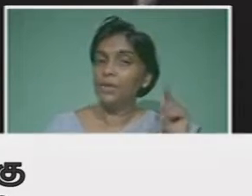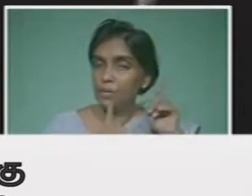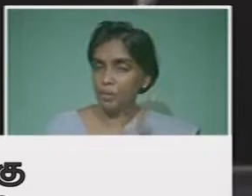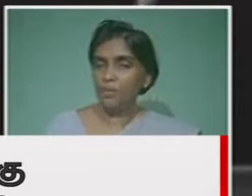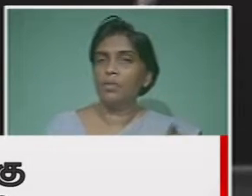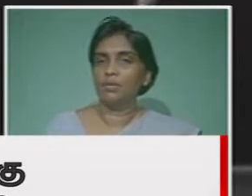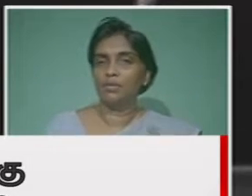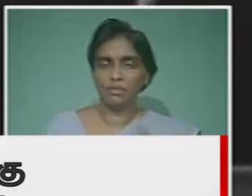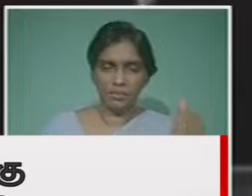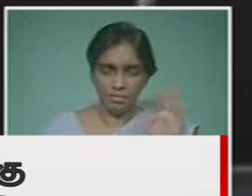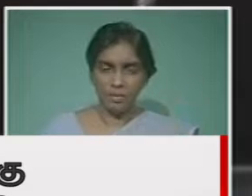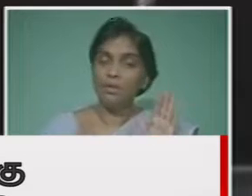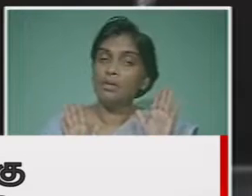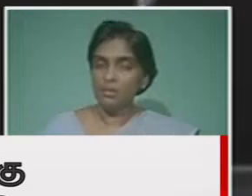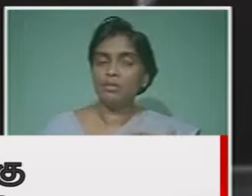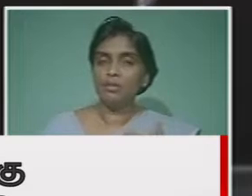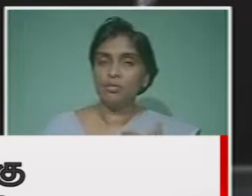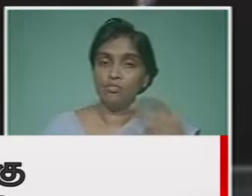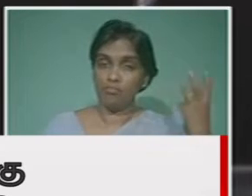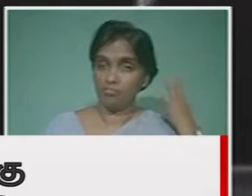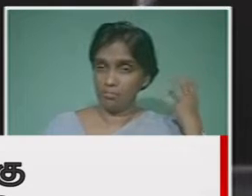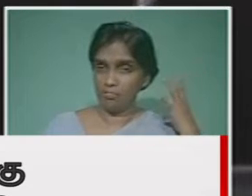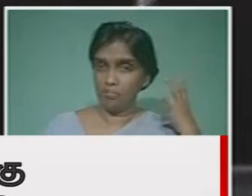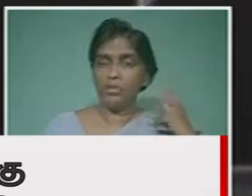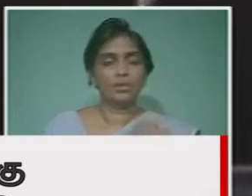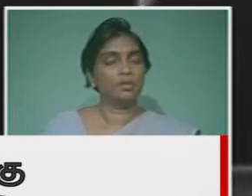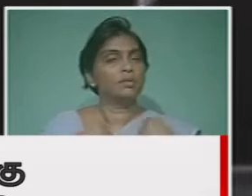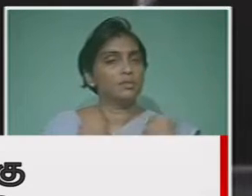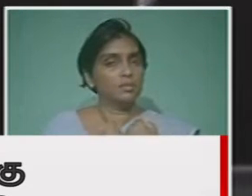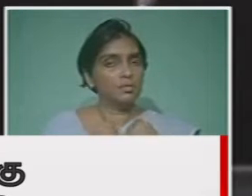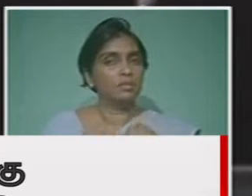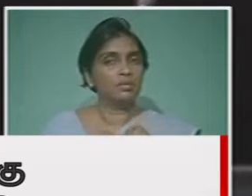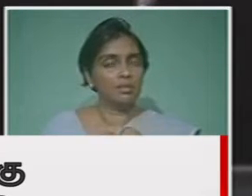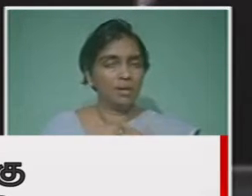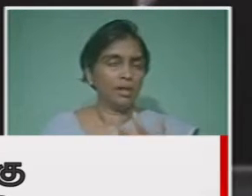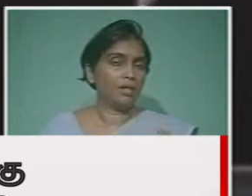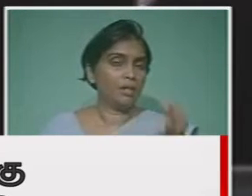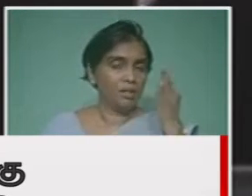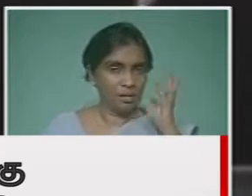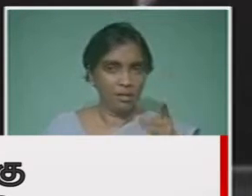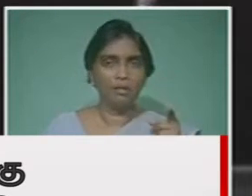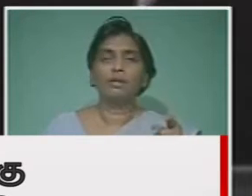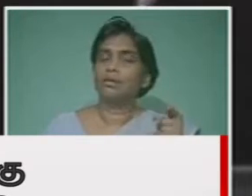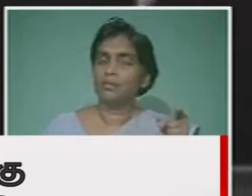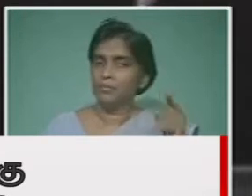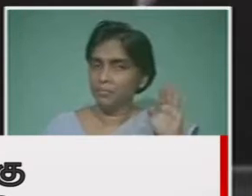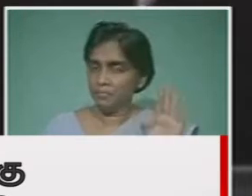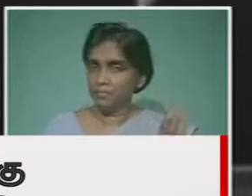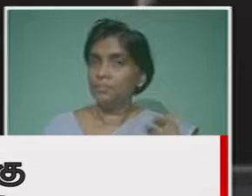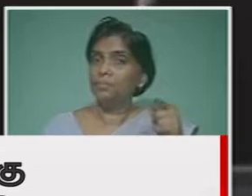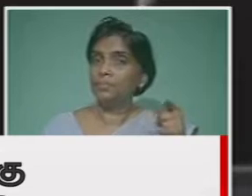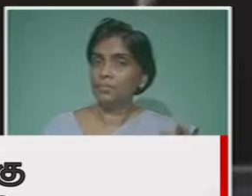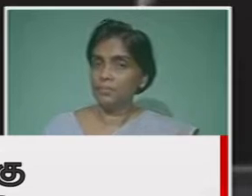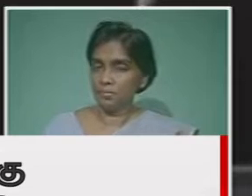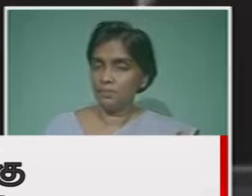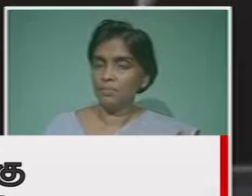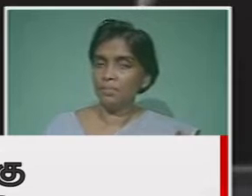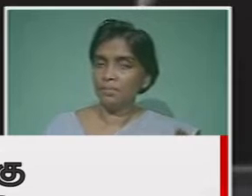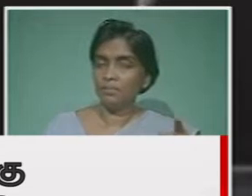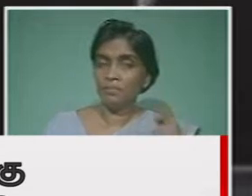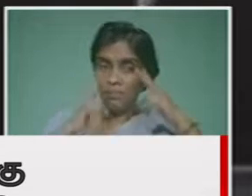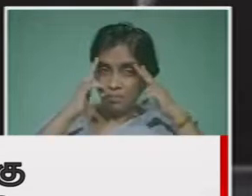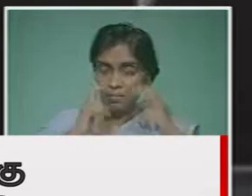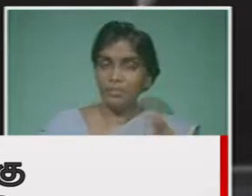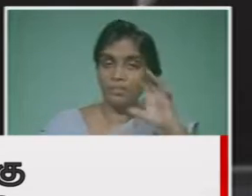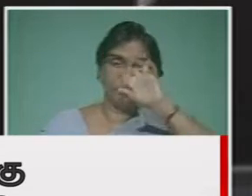ஆனால் எங்களுடைய பல இஸ்லாமிய அமைப்புகளுக்கு வந்து பல அமைப்புகளை தடை செய்து அவர்களுக்கு உலகங்களில் இருந்து பல மத்திய கிழக்கு நாடுகளில் இருந்து வந்த